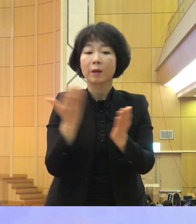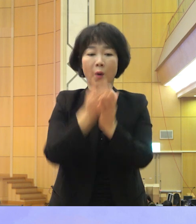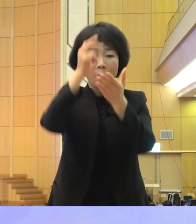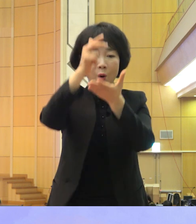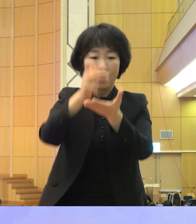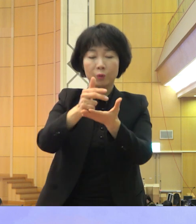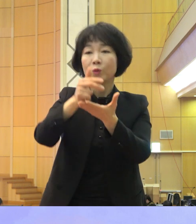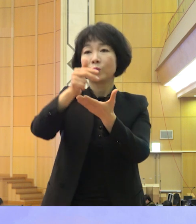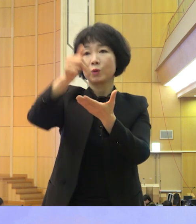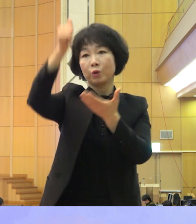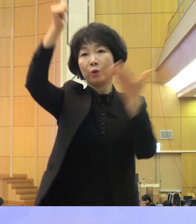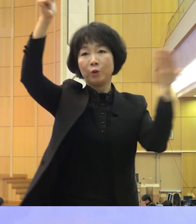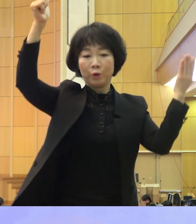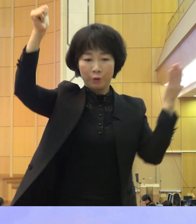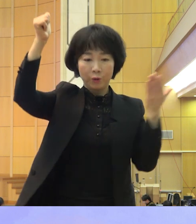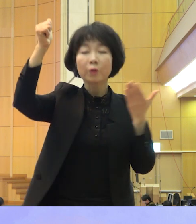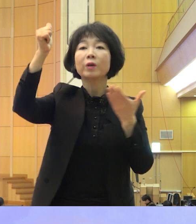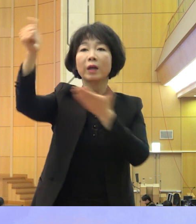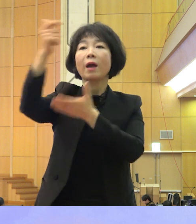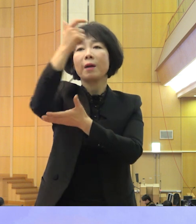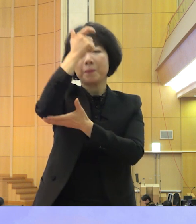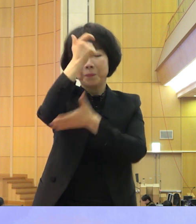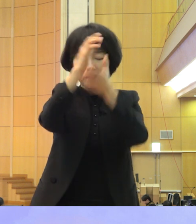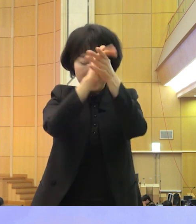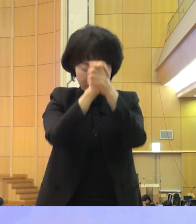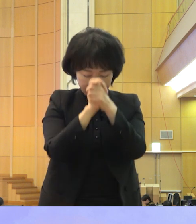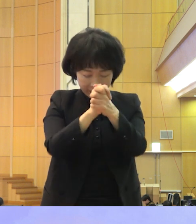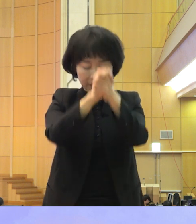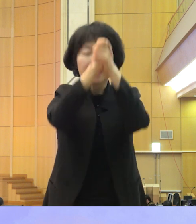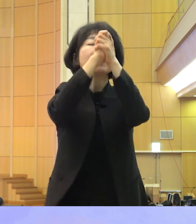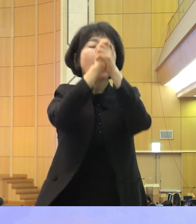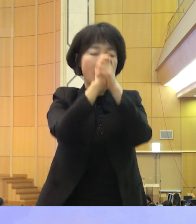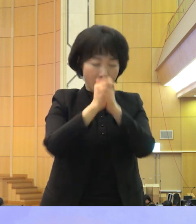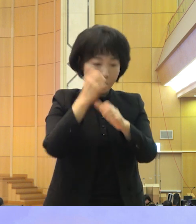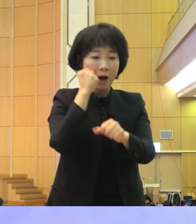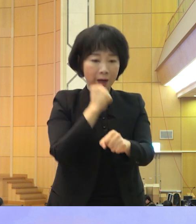우리 모두 주께